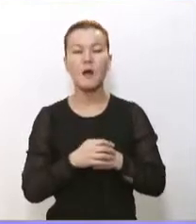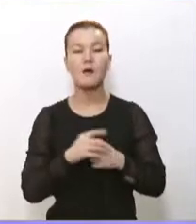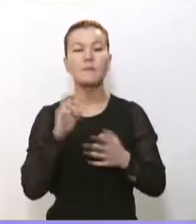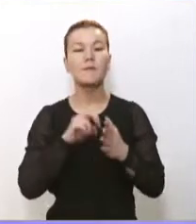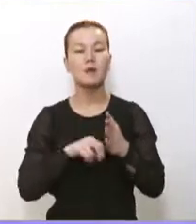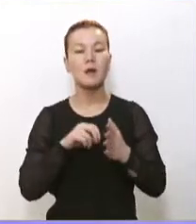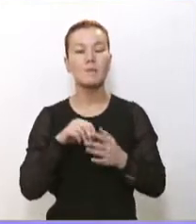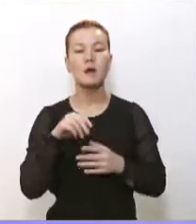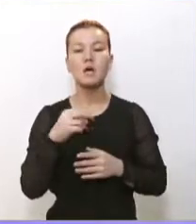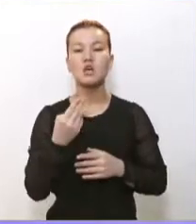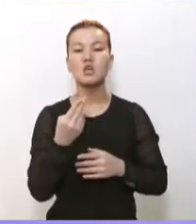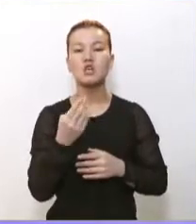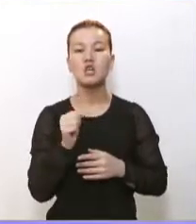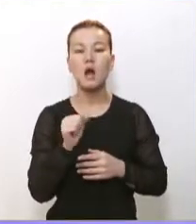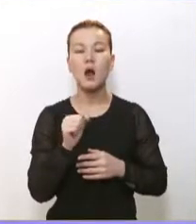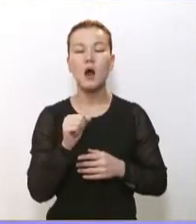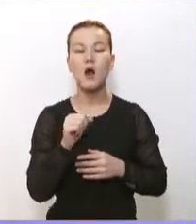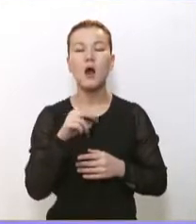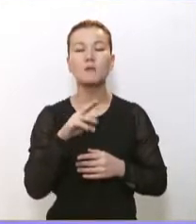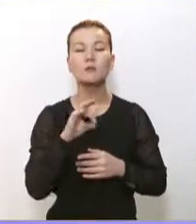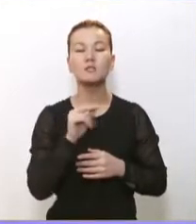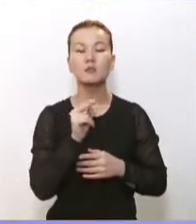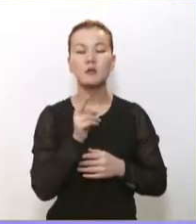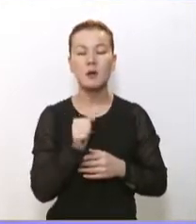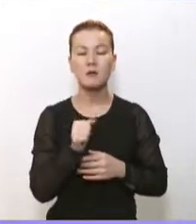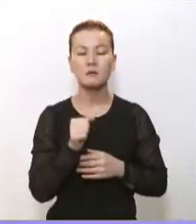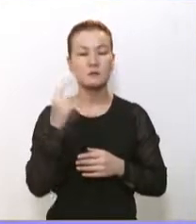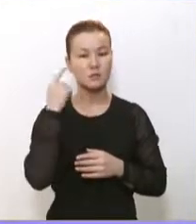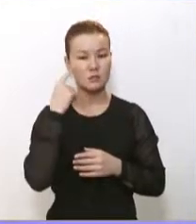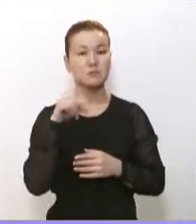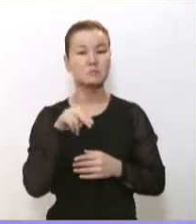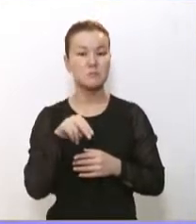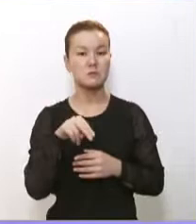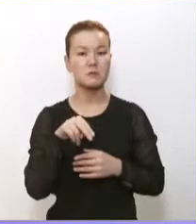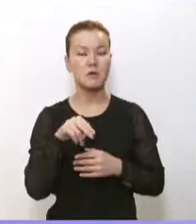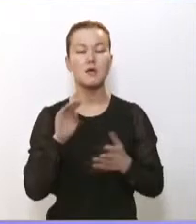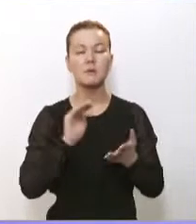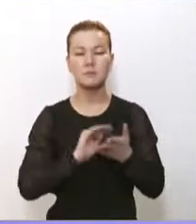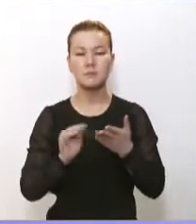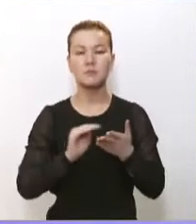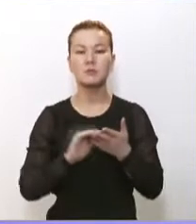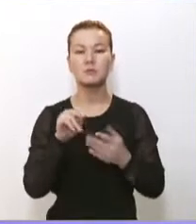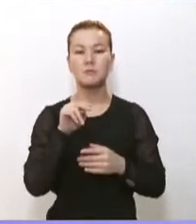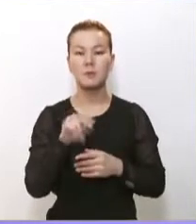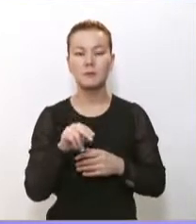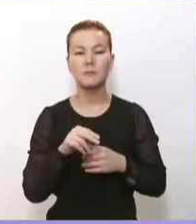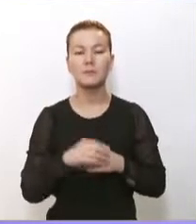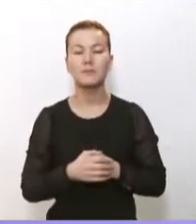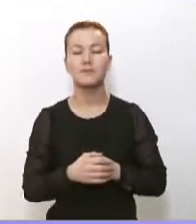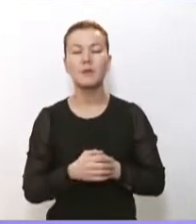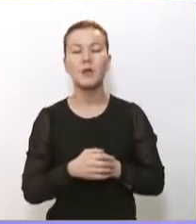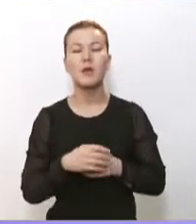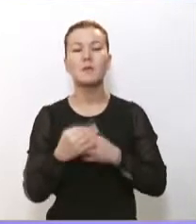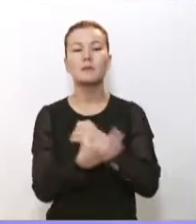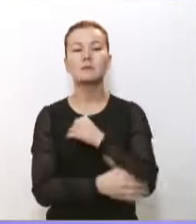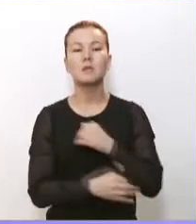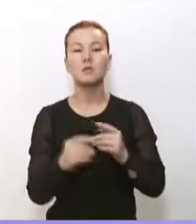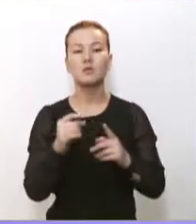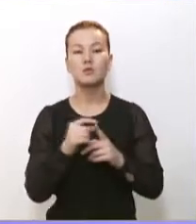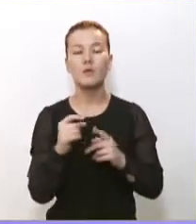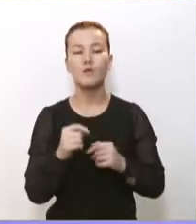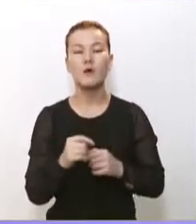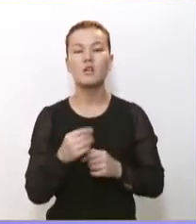«Шапочка». Теперь слышим звук «п». И пишем букву «п». И последнее